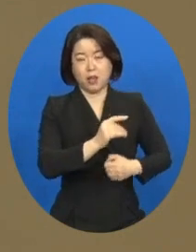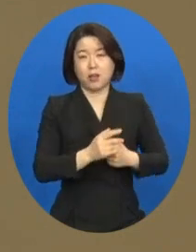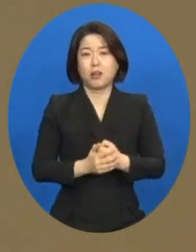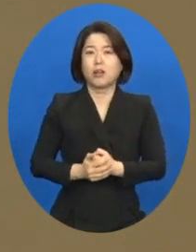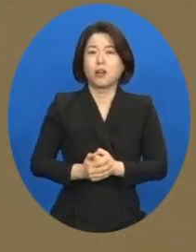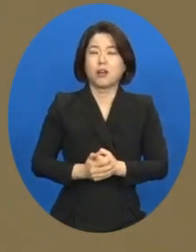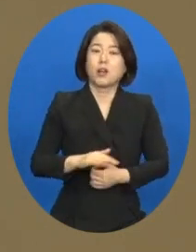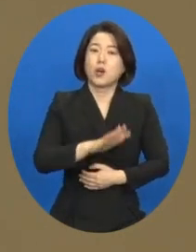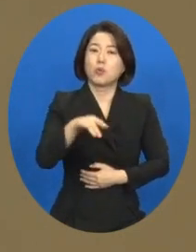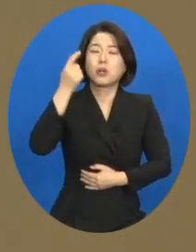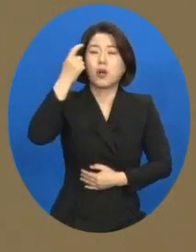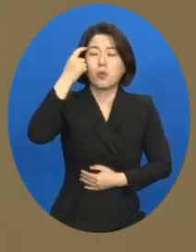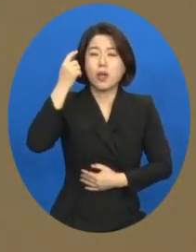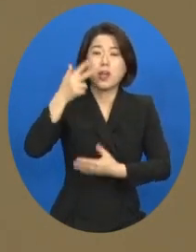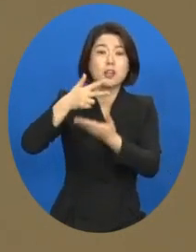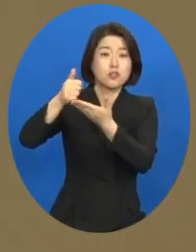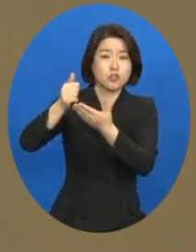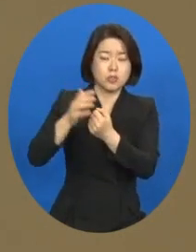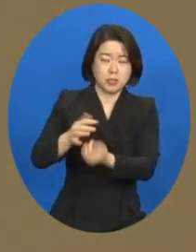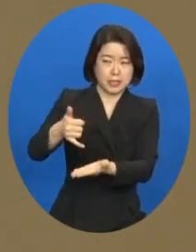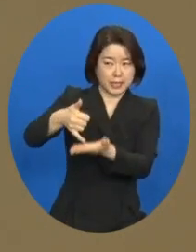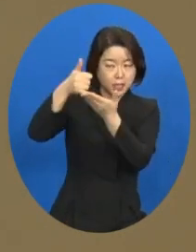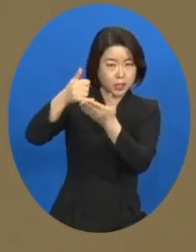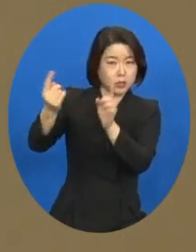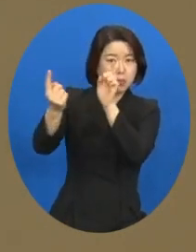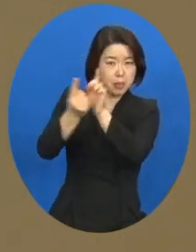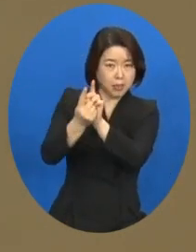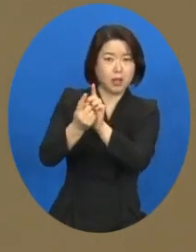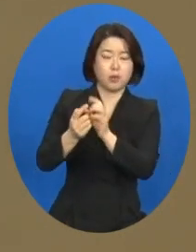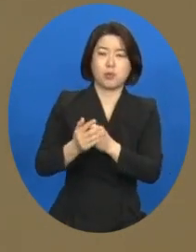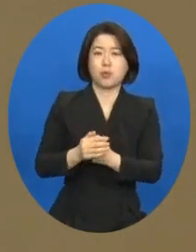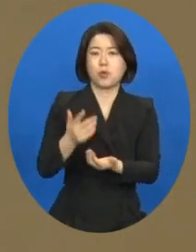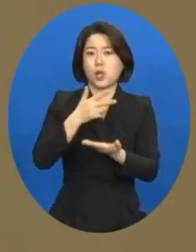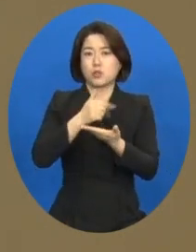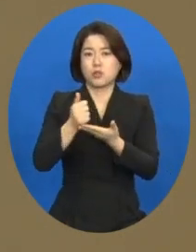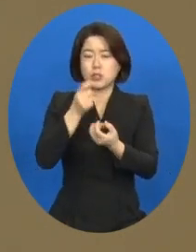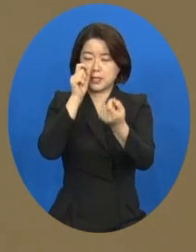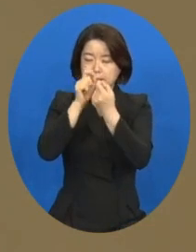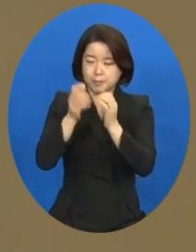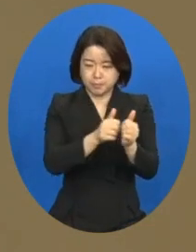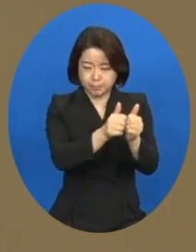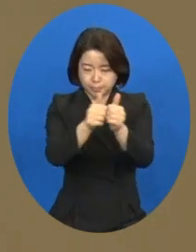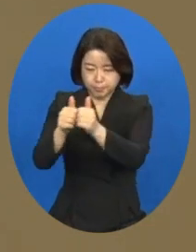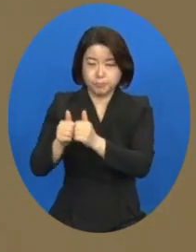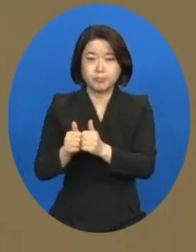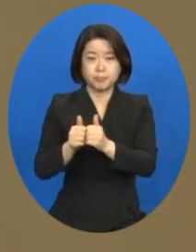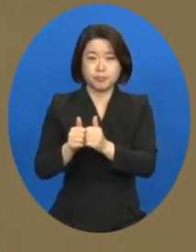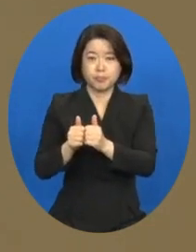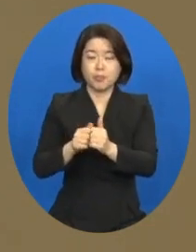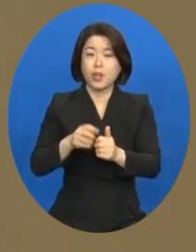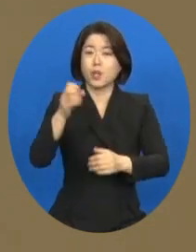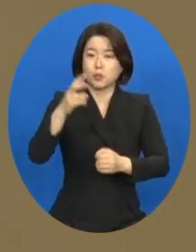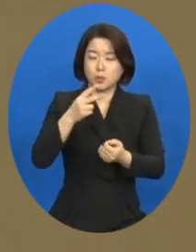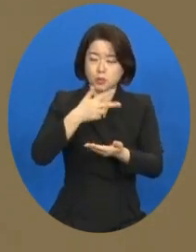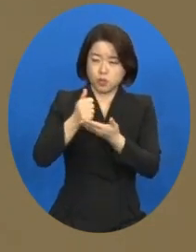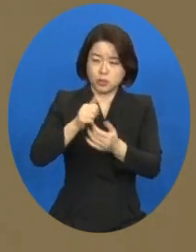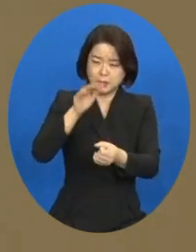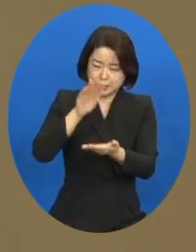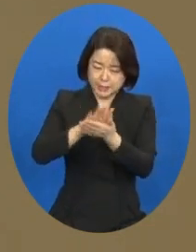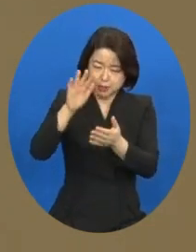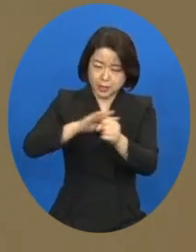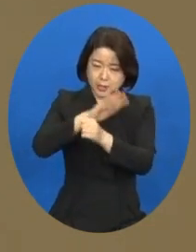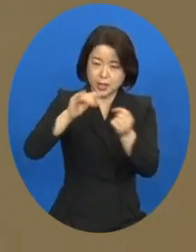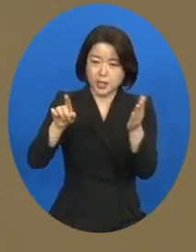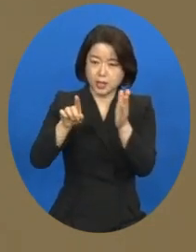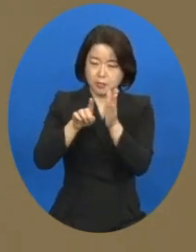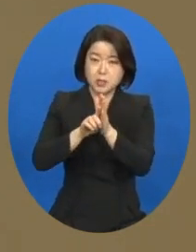우리가 왜 주님을 인격적으로 만나고 주님과 친밀히 동행하고 주님을 뜨겁게 사랑하는